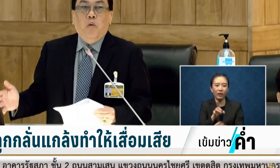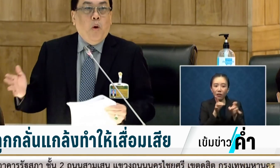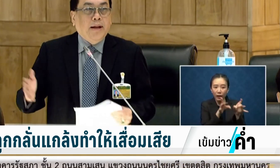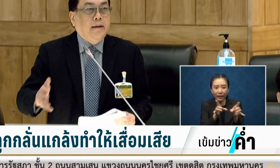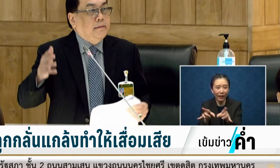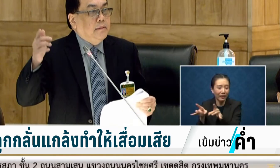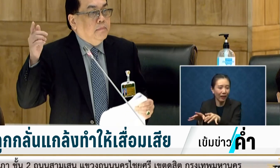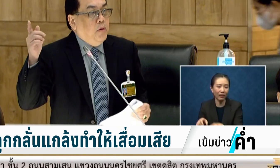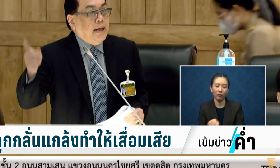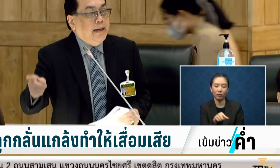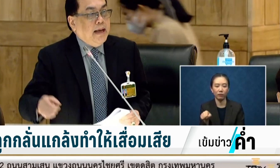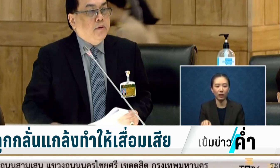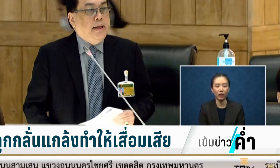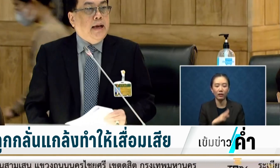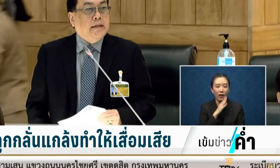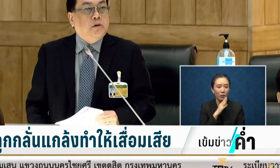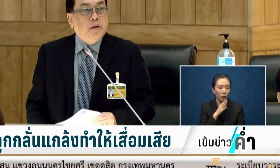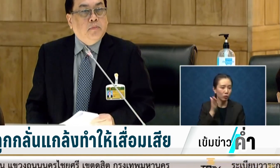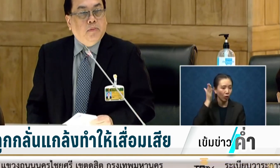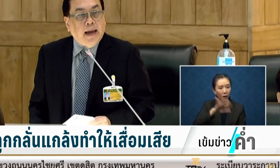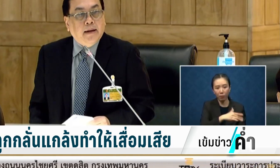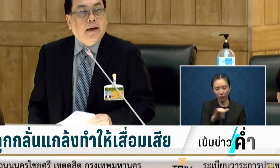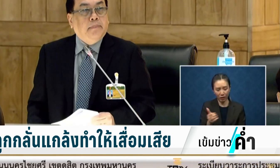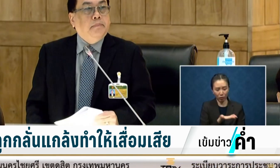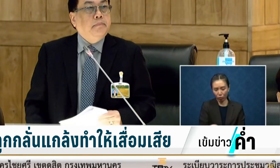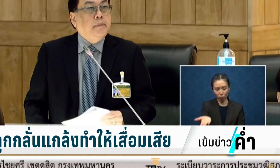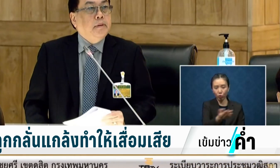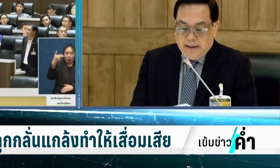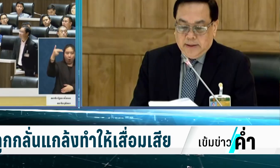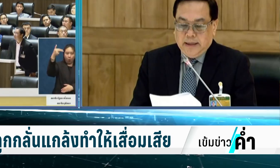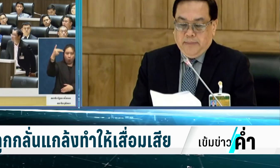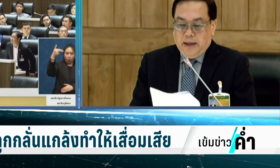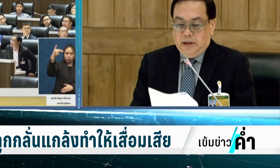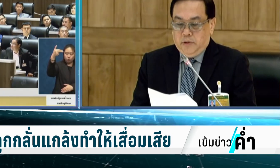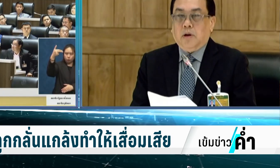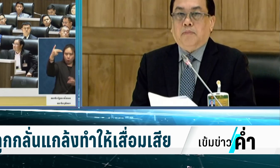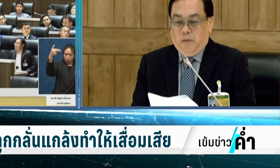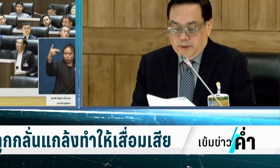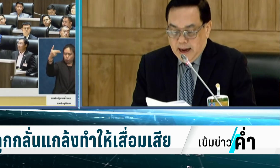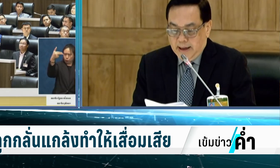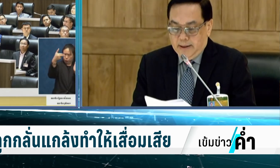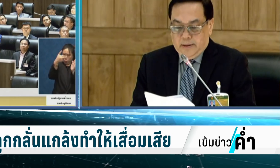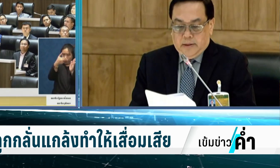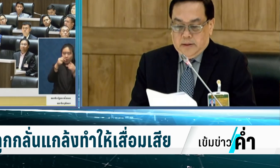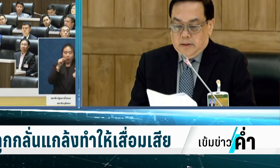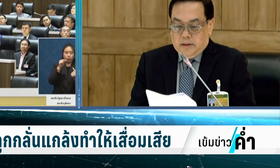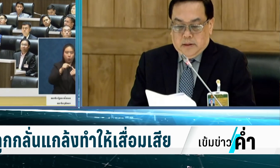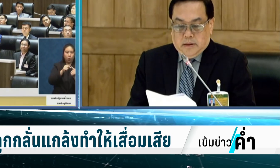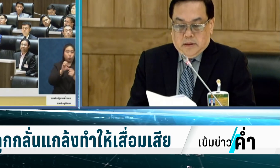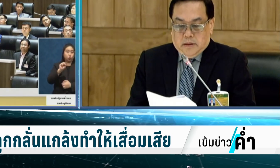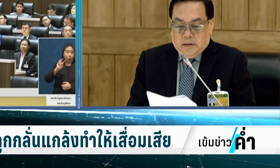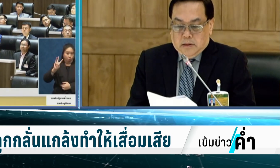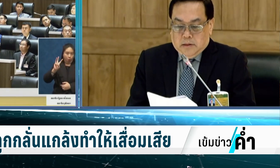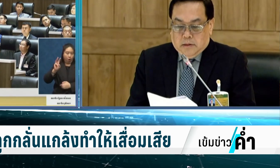ได้วันนึงพวกท่านที่นั่งอยู่นี่ก็อาจจะโดนอย่างผมก็ได้นะครับอันเนี้ยเจ้าตัวชี้แจงประเด็นก่อนหน้าที่